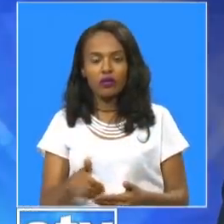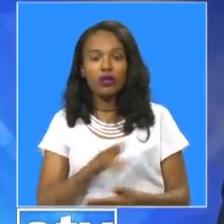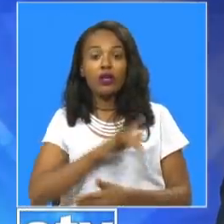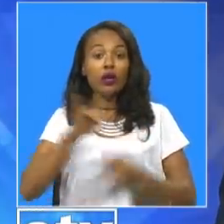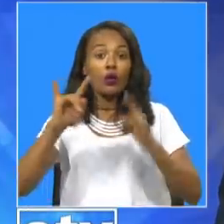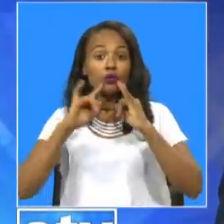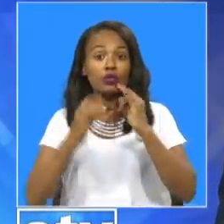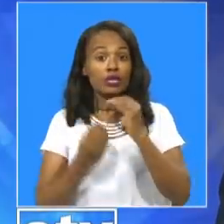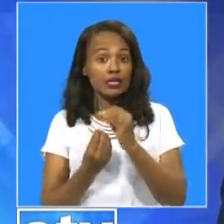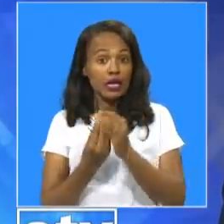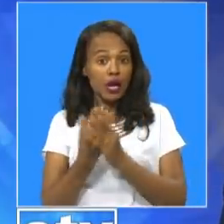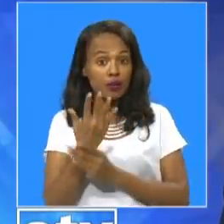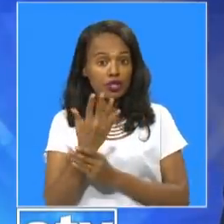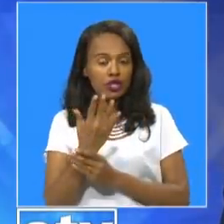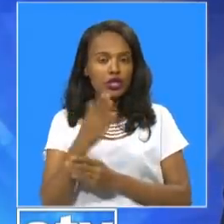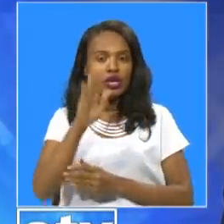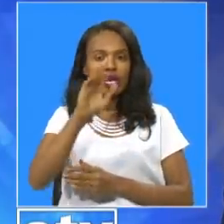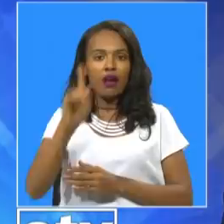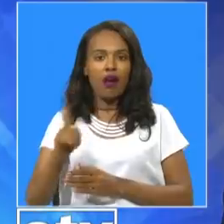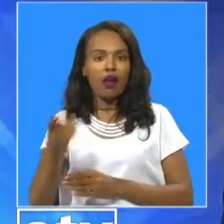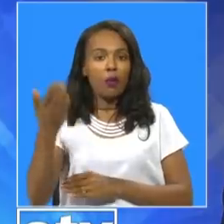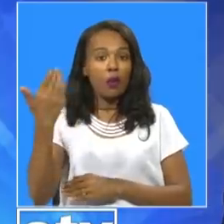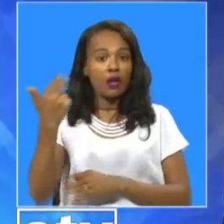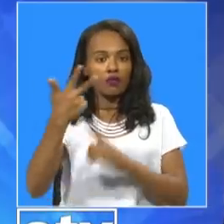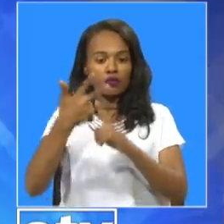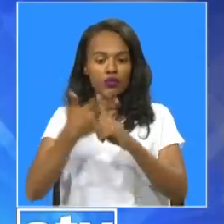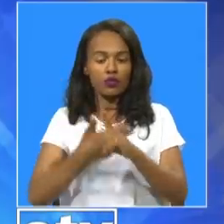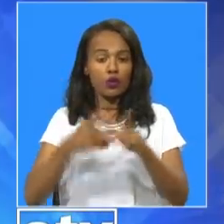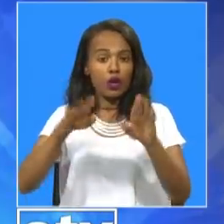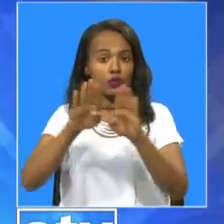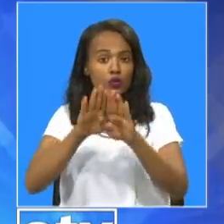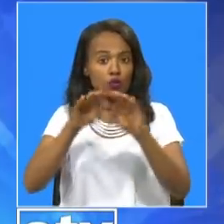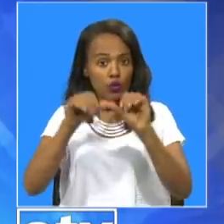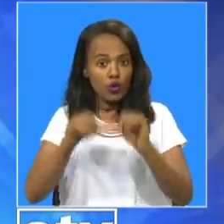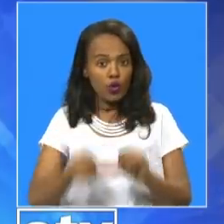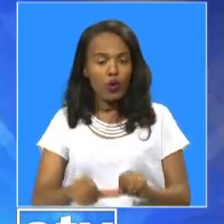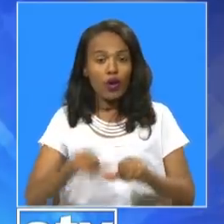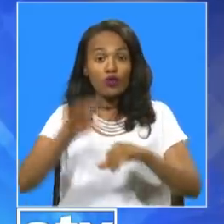ከውጭ የዜና ምንጭ፣ በጋና ባለፉት 3 ወራት ዝግ ሆነው የቆዩት አብያተ ክርስቲያናትና መስጊዶች